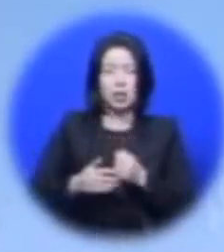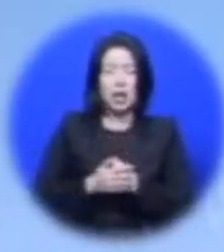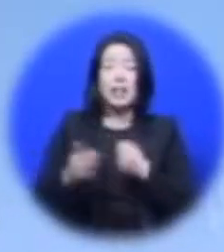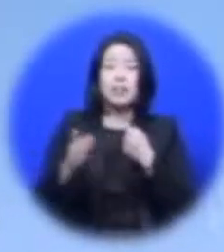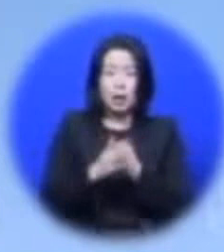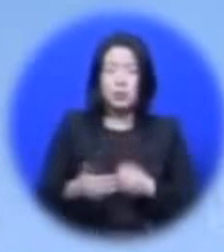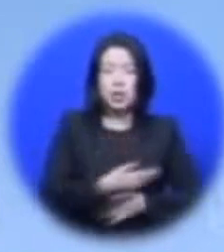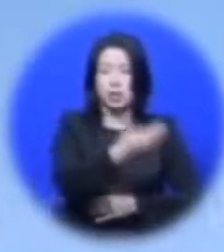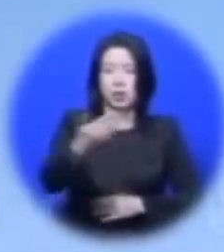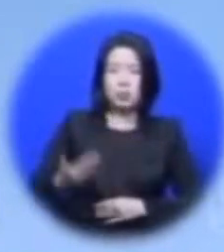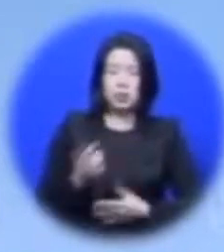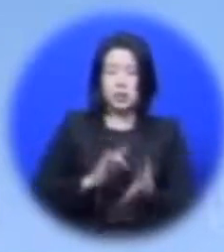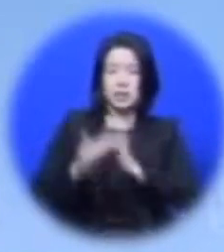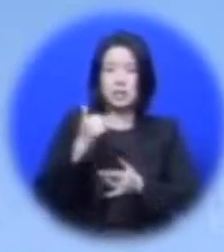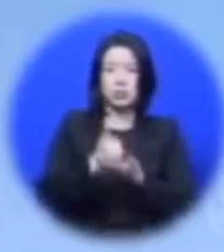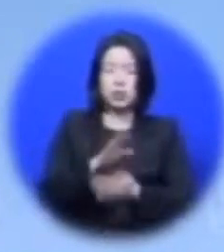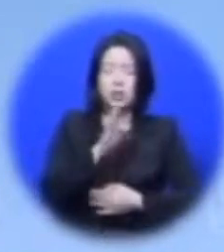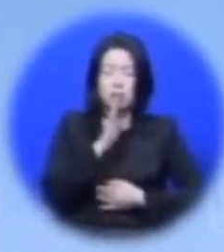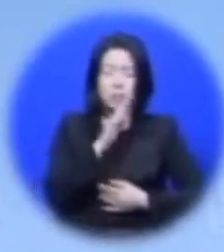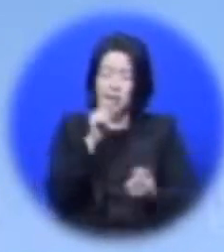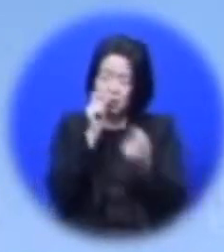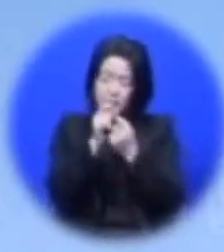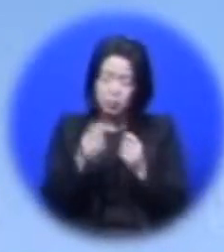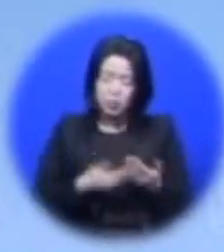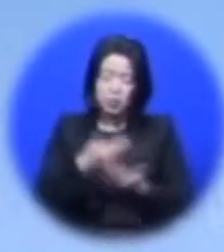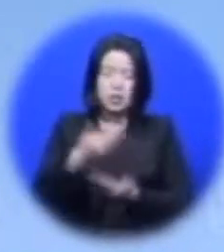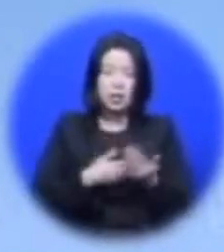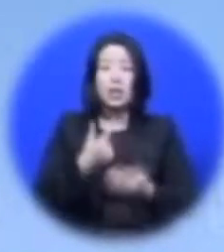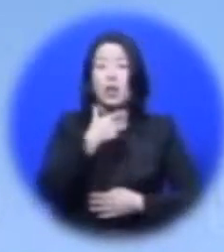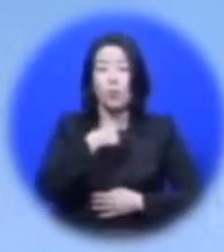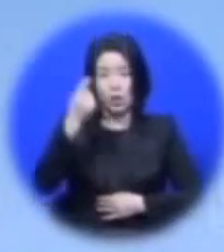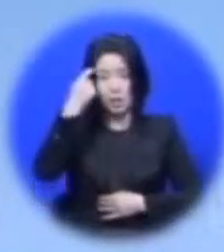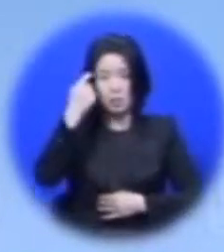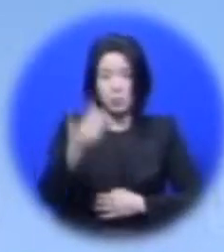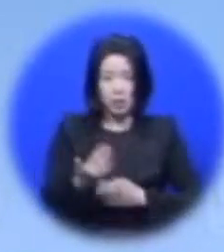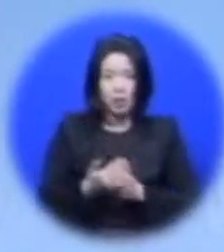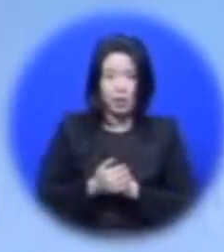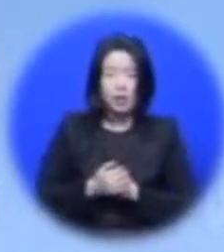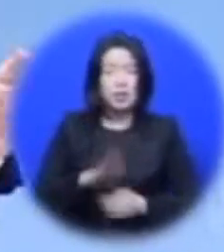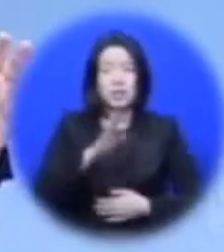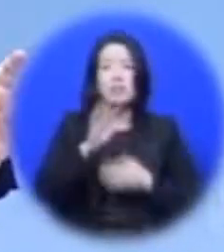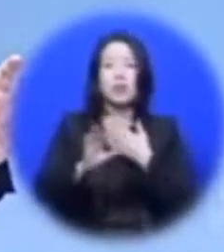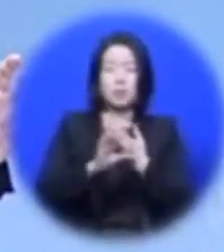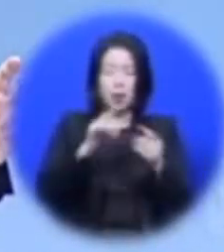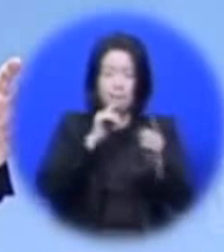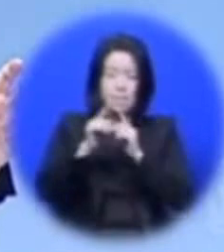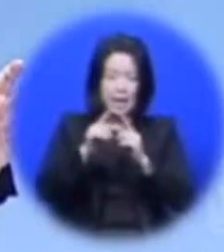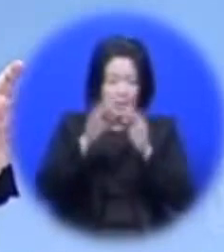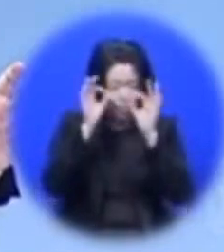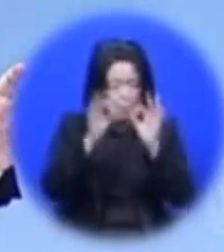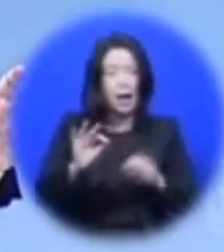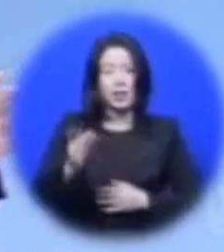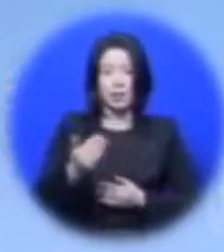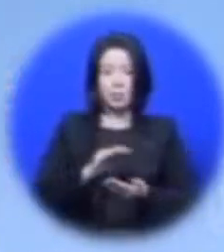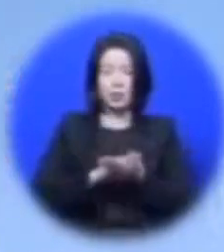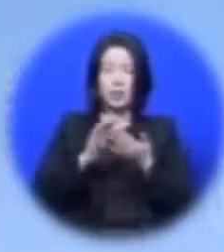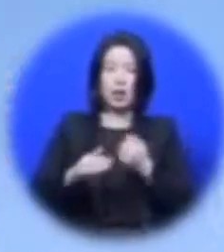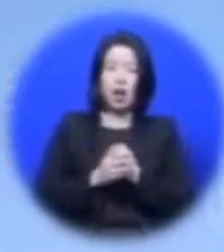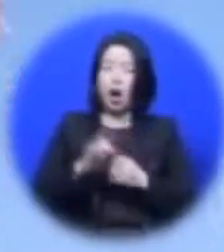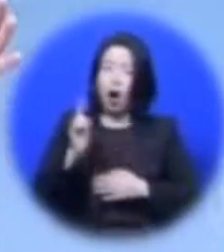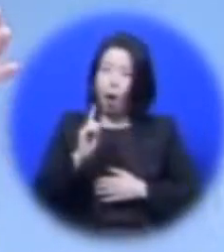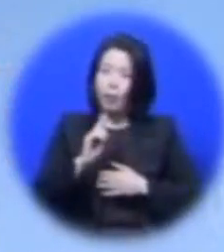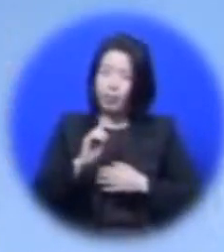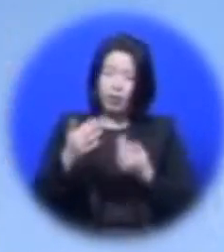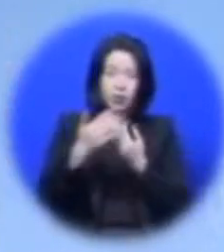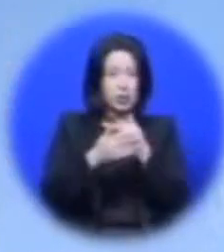여러분들이 예수님과 정말 친밀히 사귀기를 원하십니까? 그러면 말씀을 보셔야 돼요. 어떤